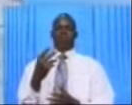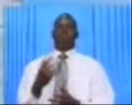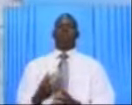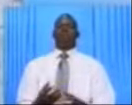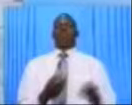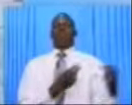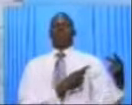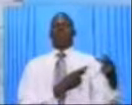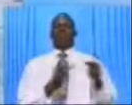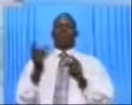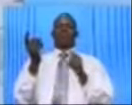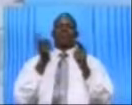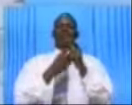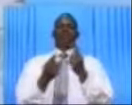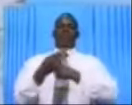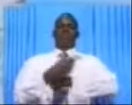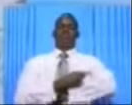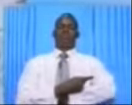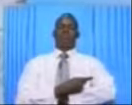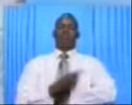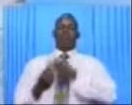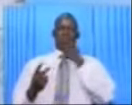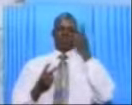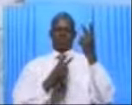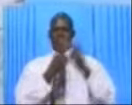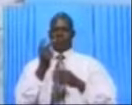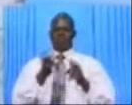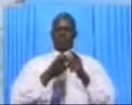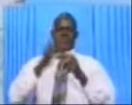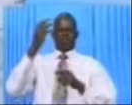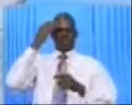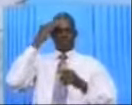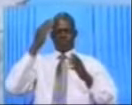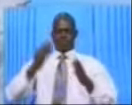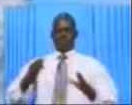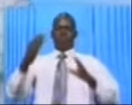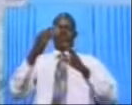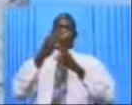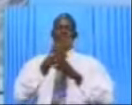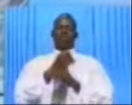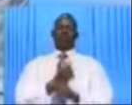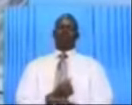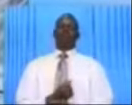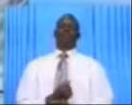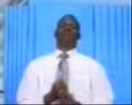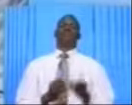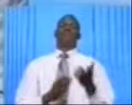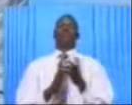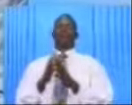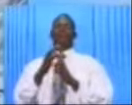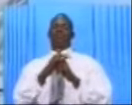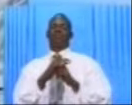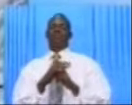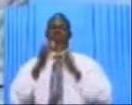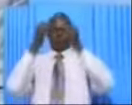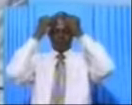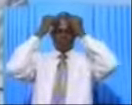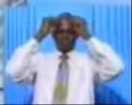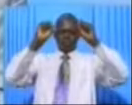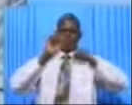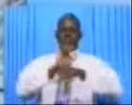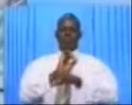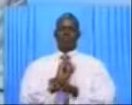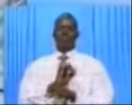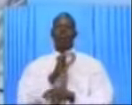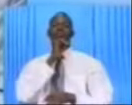Au cours de la première journée de sa visite, le Premier ministre a été reçu en audience par le président ivoirien Alassane Ouattara et par